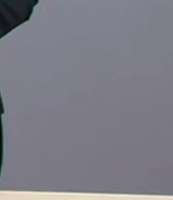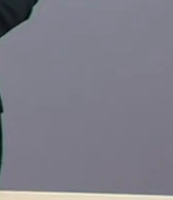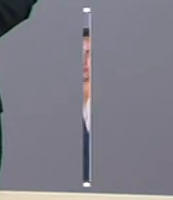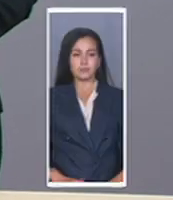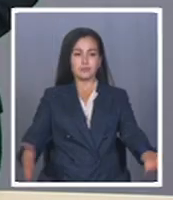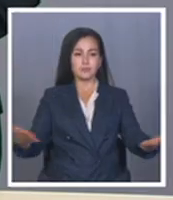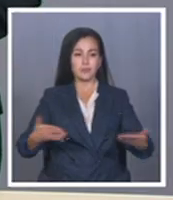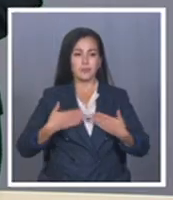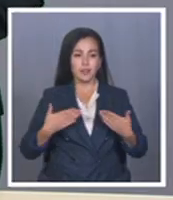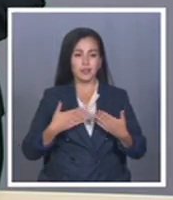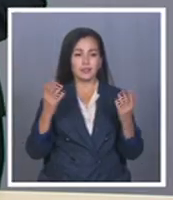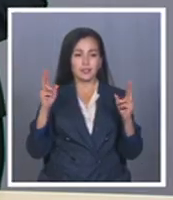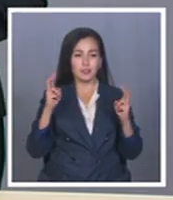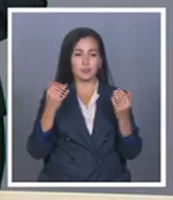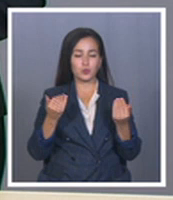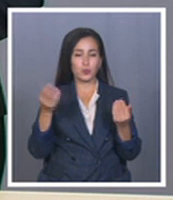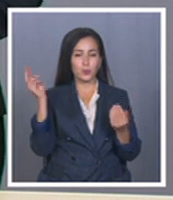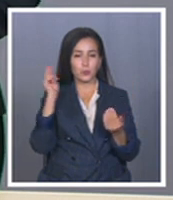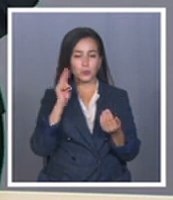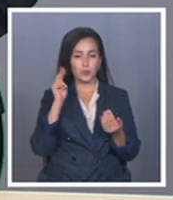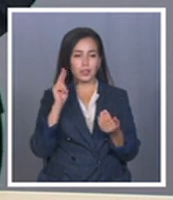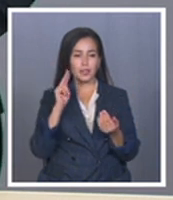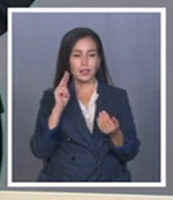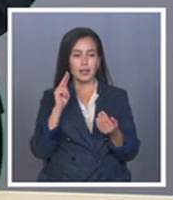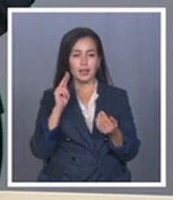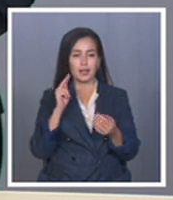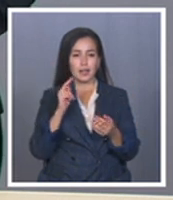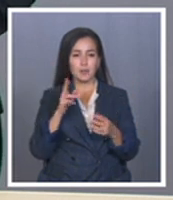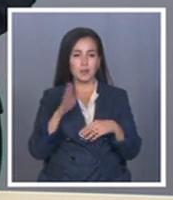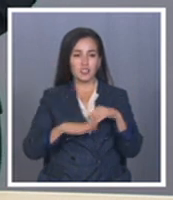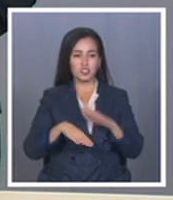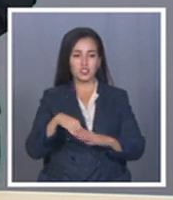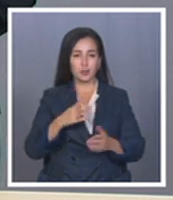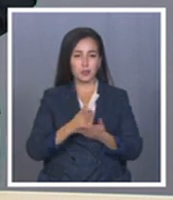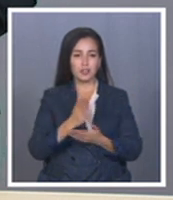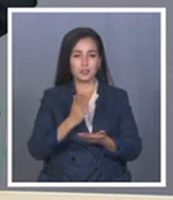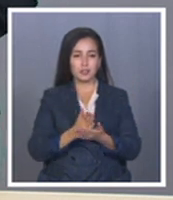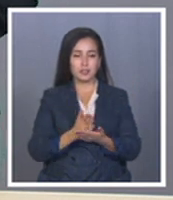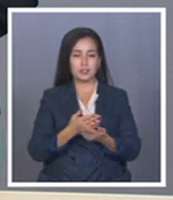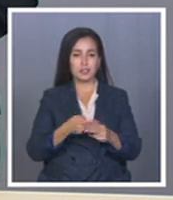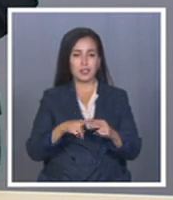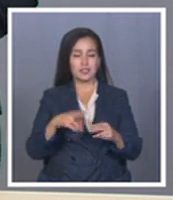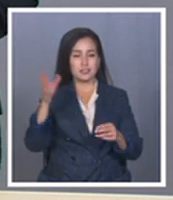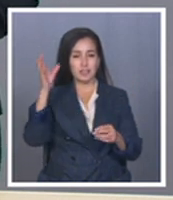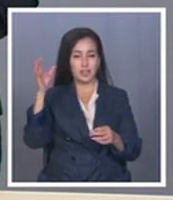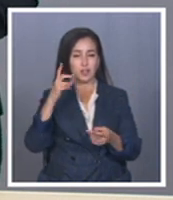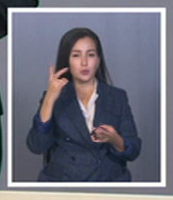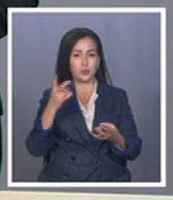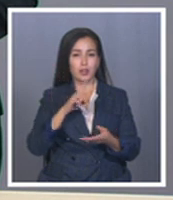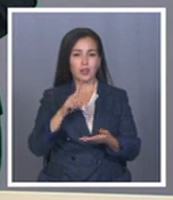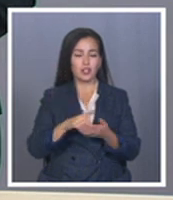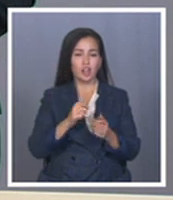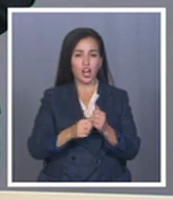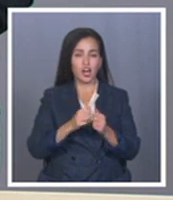Здравствуйте! Тема сегодняшнего урока имеет практическую направленность, и знание ее необходимо каждому